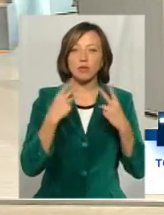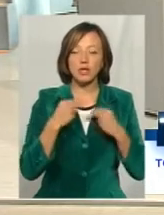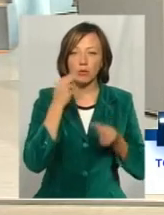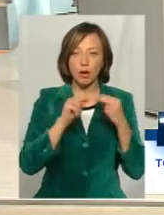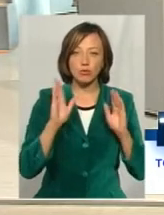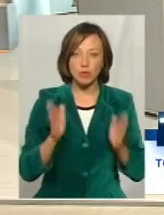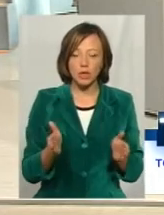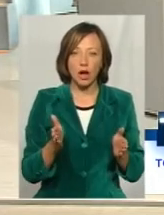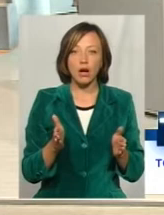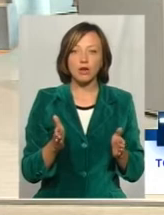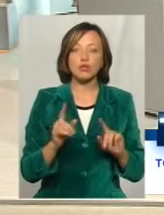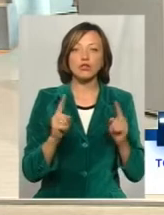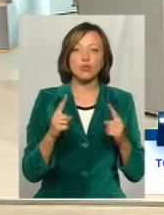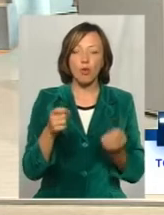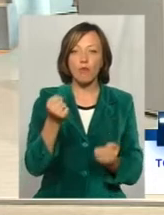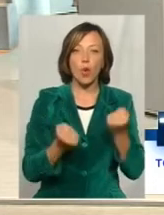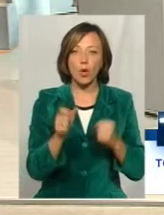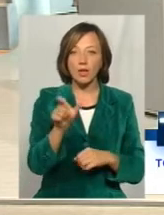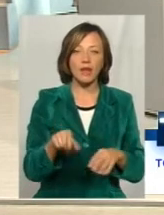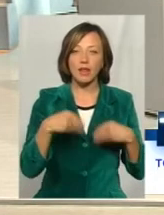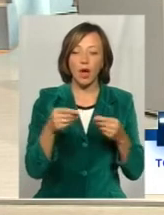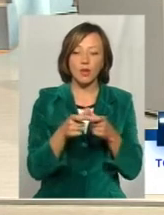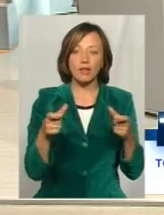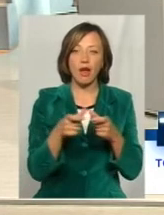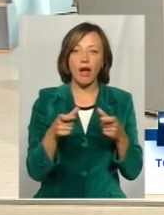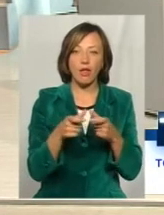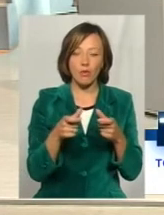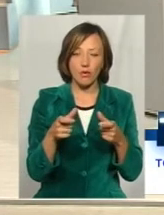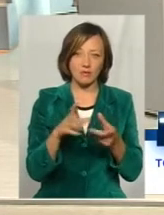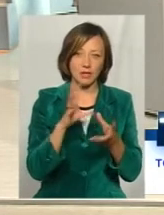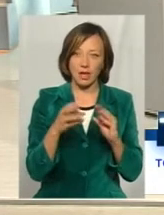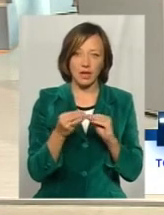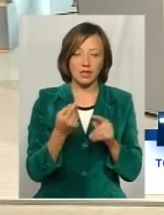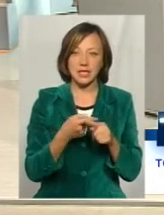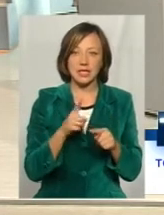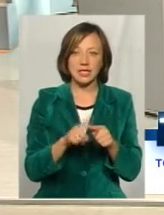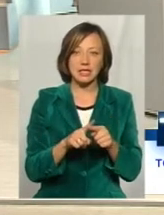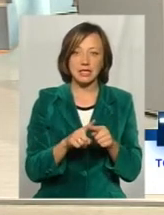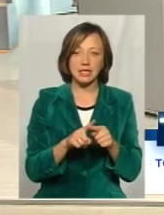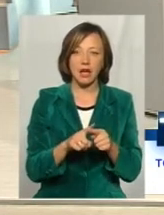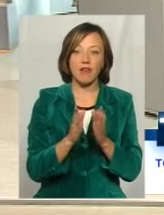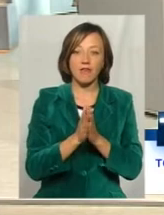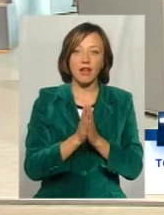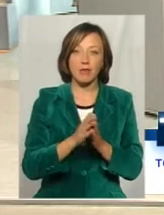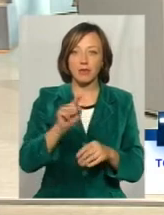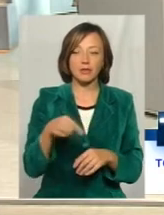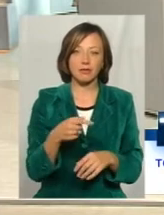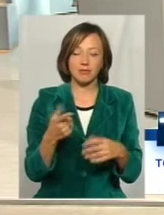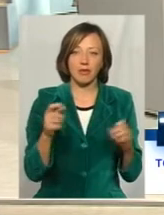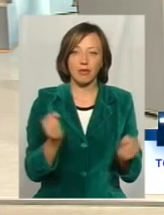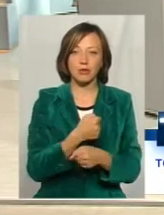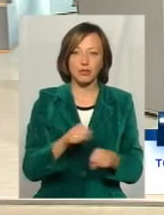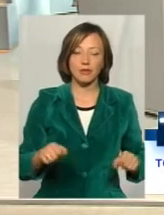покращуватися. Чому водії не дають талонів? Взагалі, це з них випросити, це щось